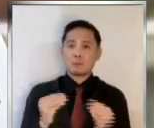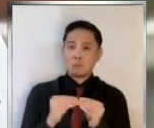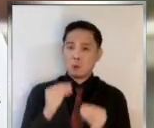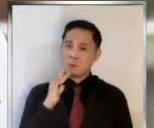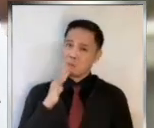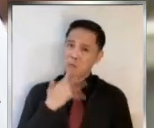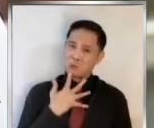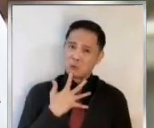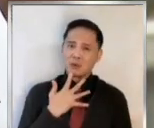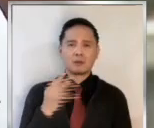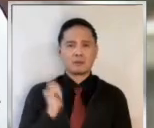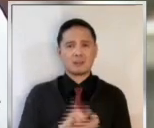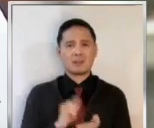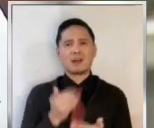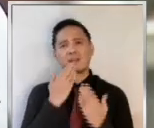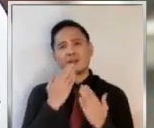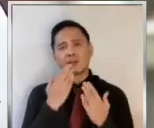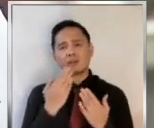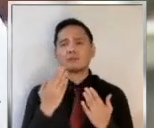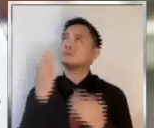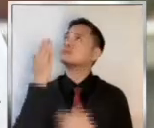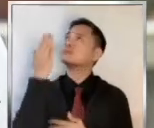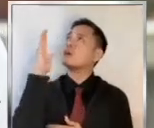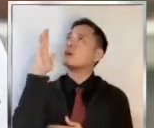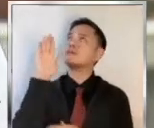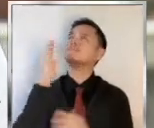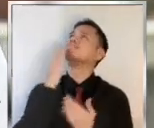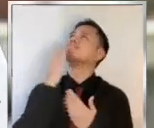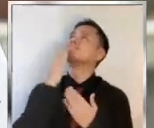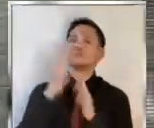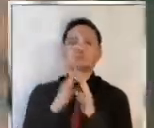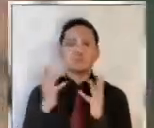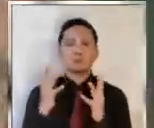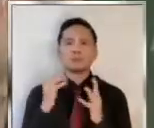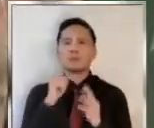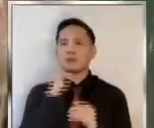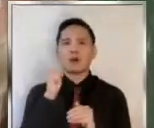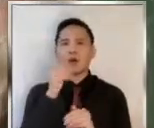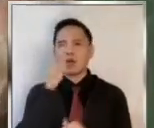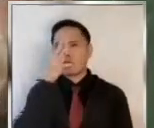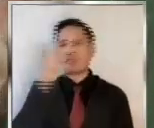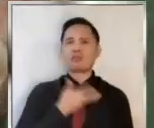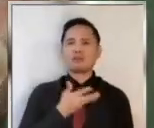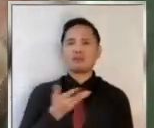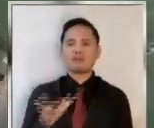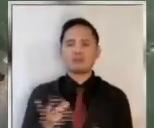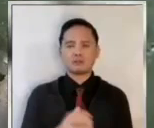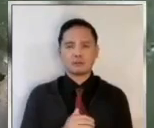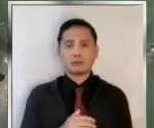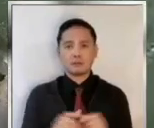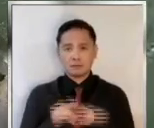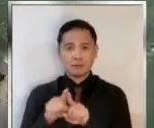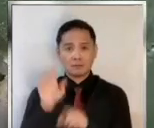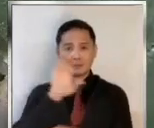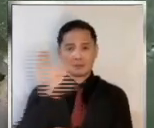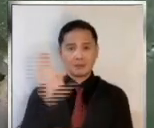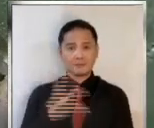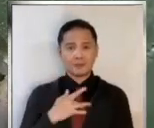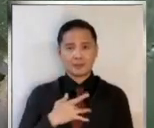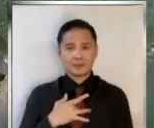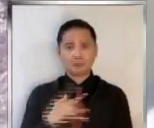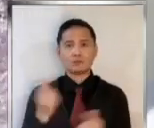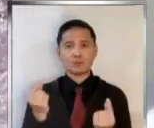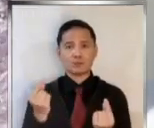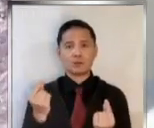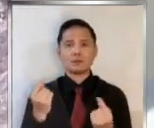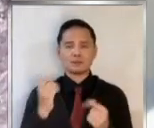pinapasalamat natin sa ating Panginoon na hindi po niya tayo pinabayaan. Para mas madama ang Kapaskuhan, may mga nagtitinda na ng bibingka at